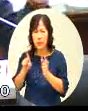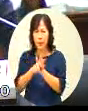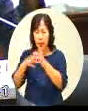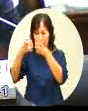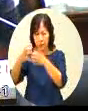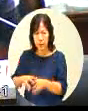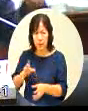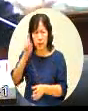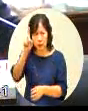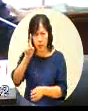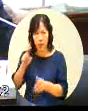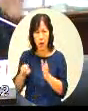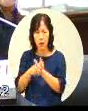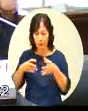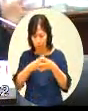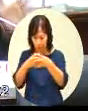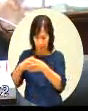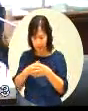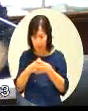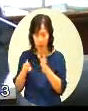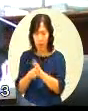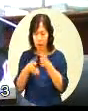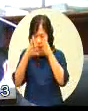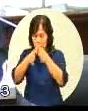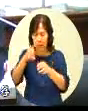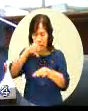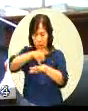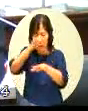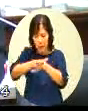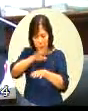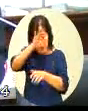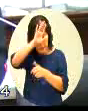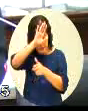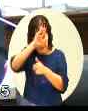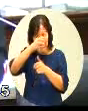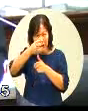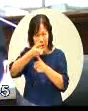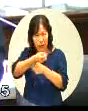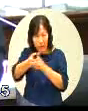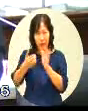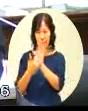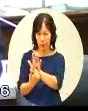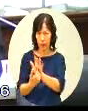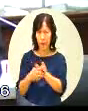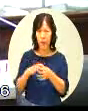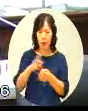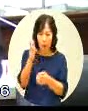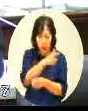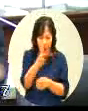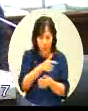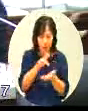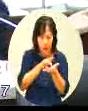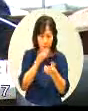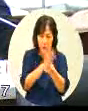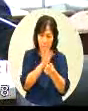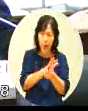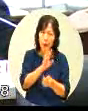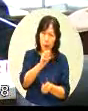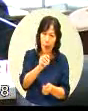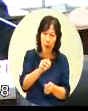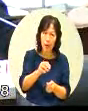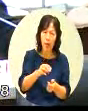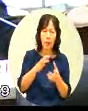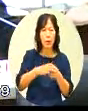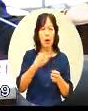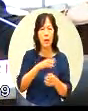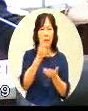立一个团队来做登革热的防治，包括很简单，到底喷药有没有效？我想很多医